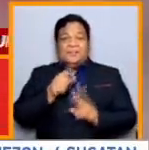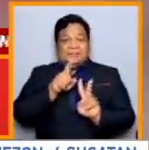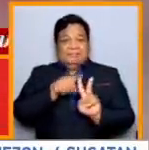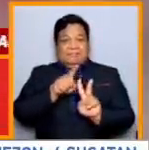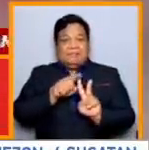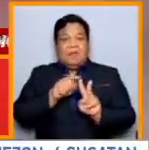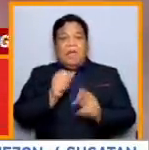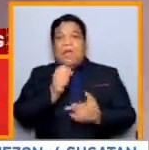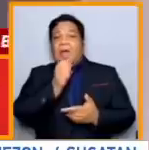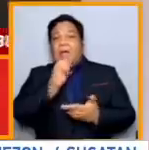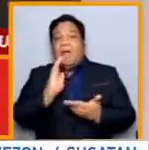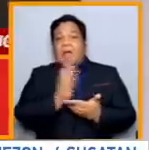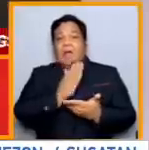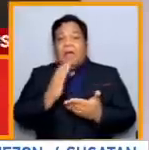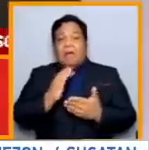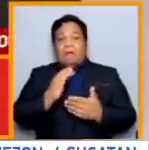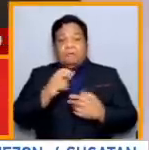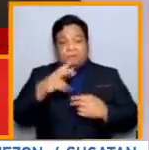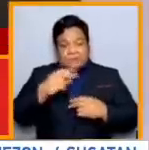pa niya ang face mask ng babae.